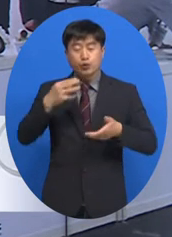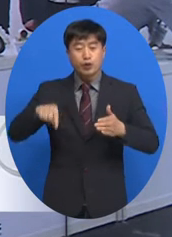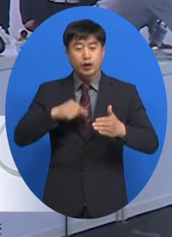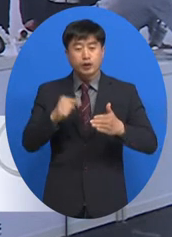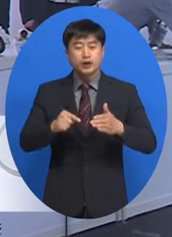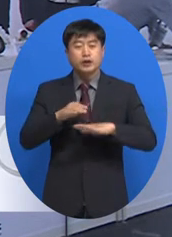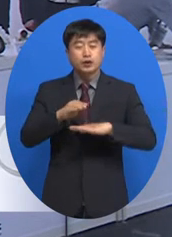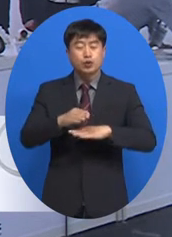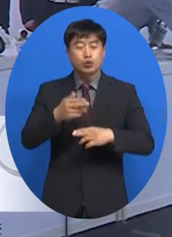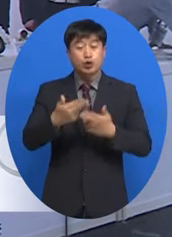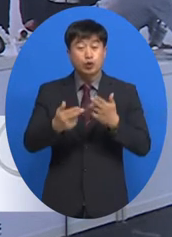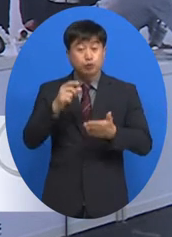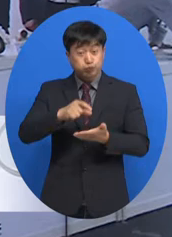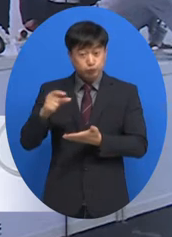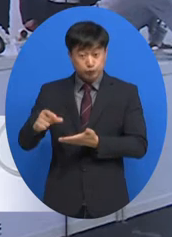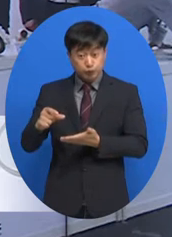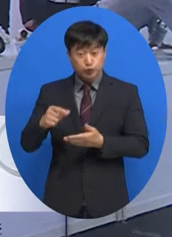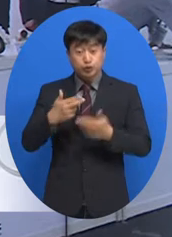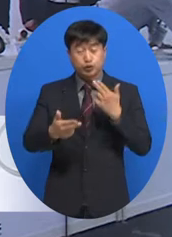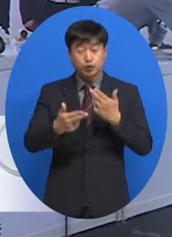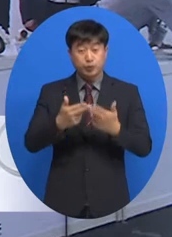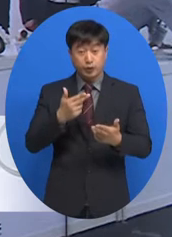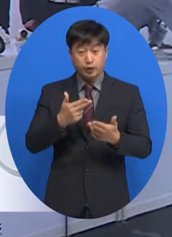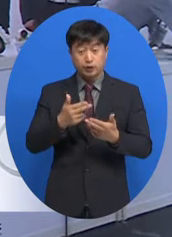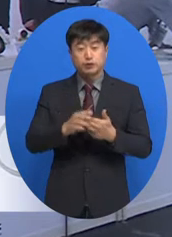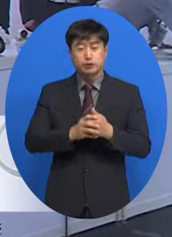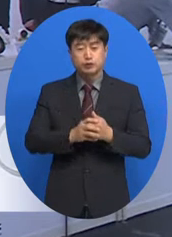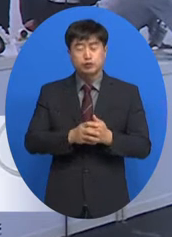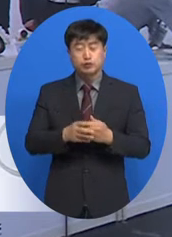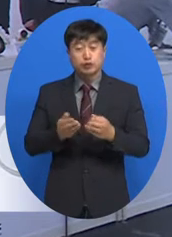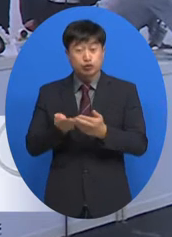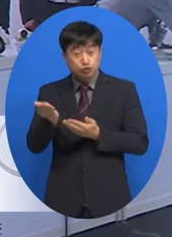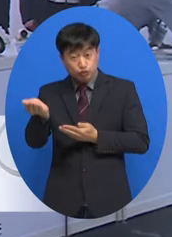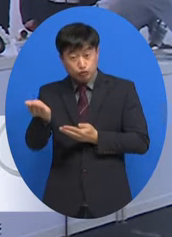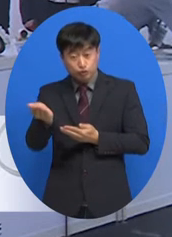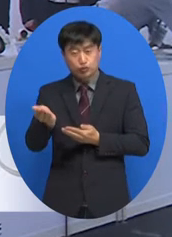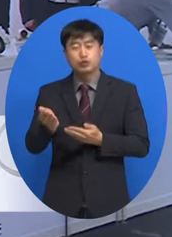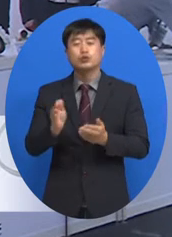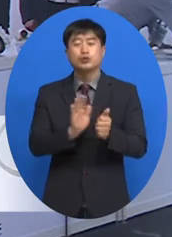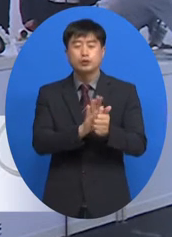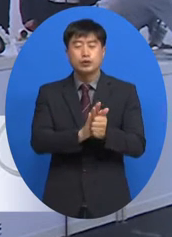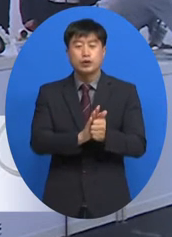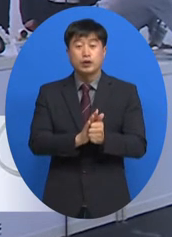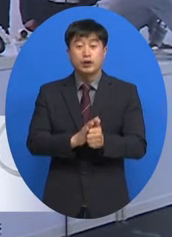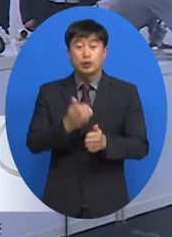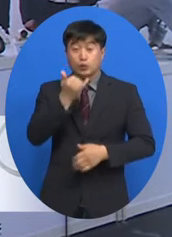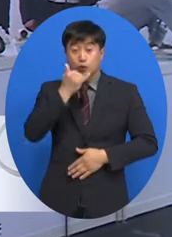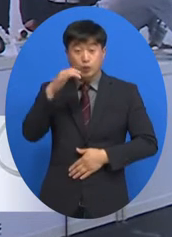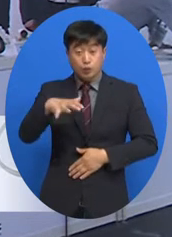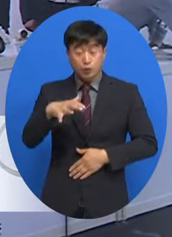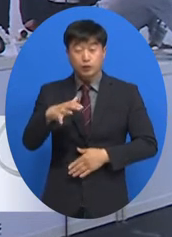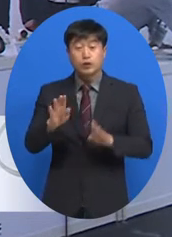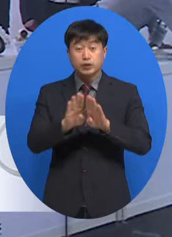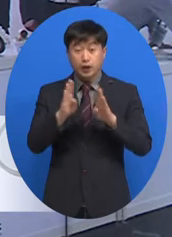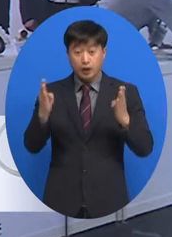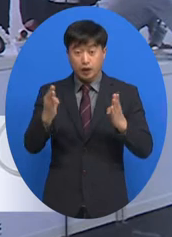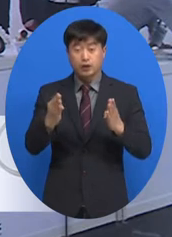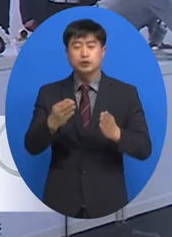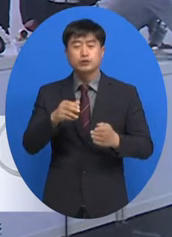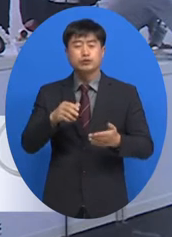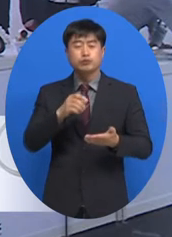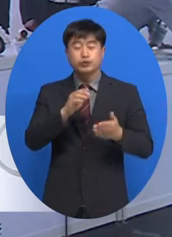부품업체들의 해외시장 개척을 위해 나섰습니다 지난달 독일에서 열린 자동차 부품 박람회에선 8개 기업이 참가해